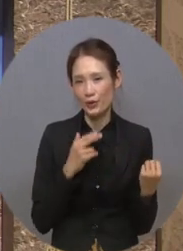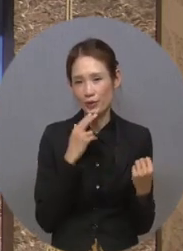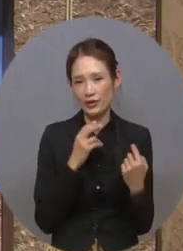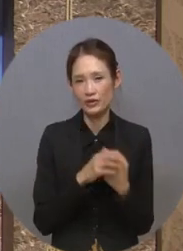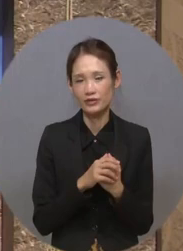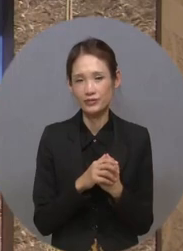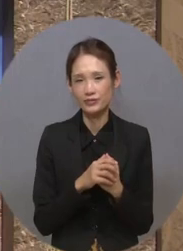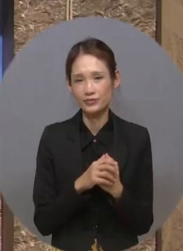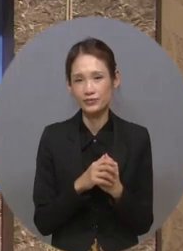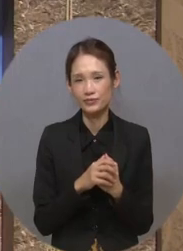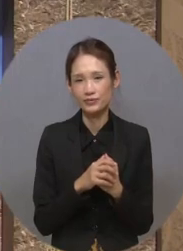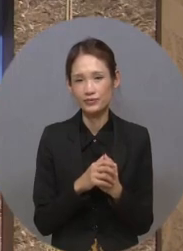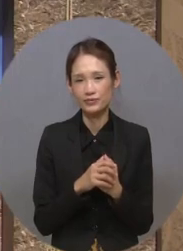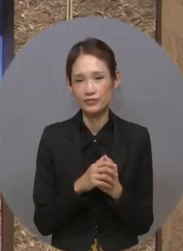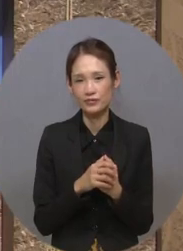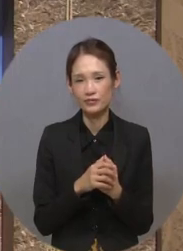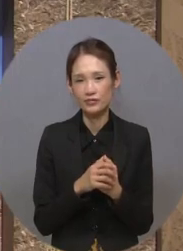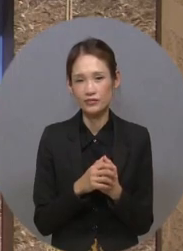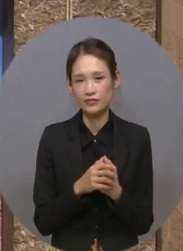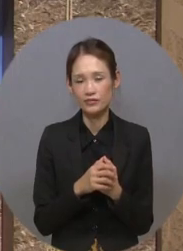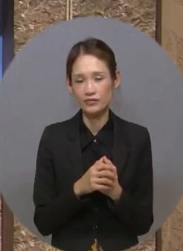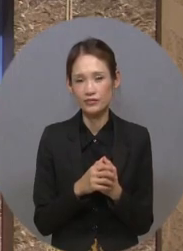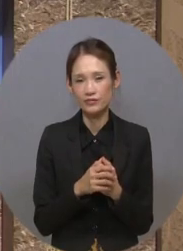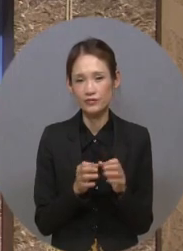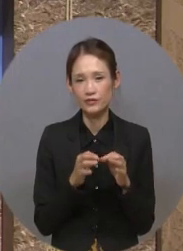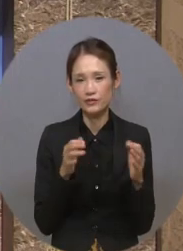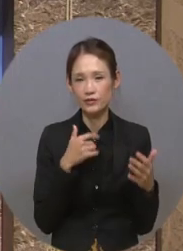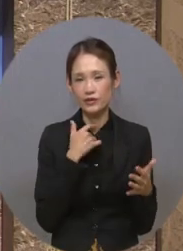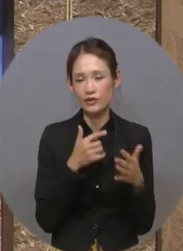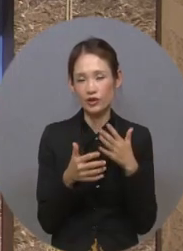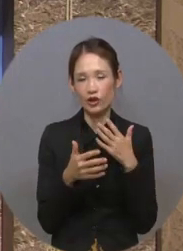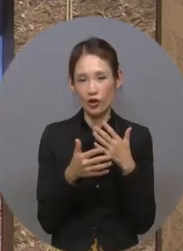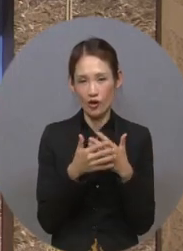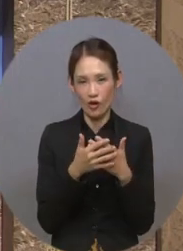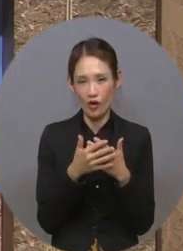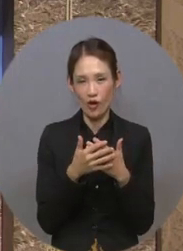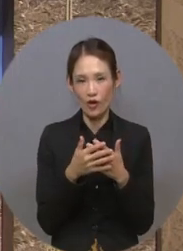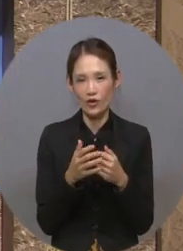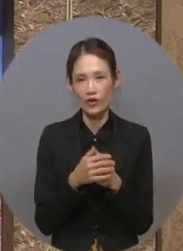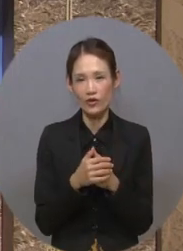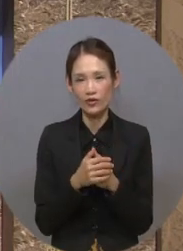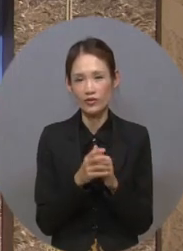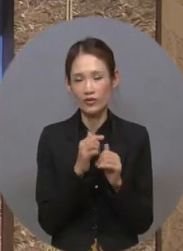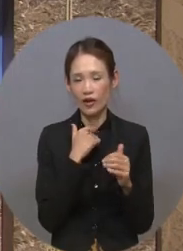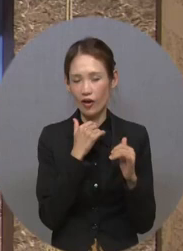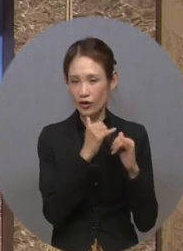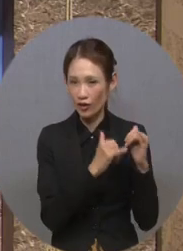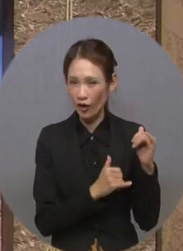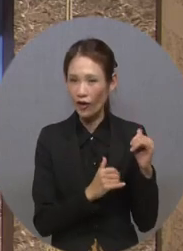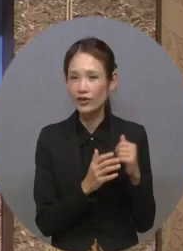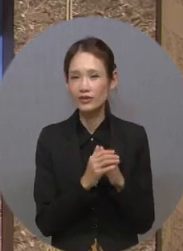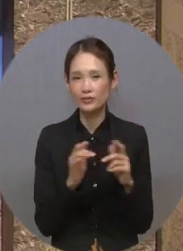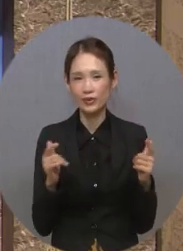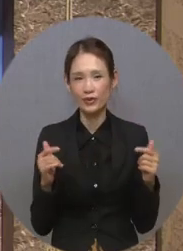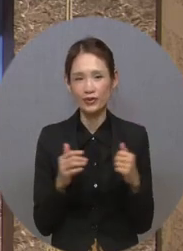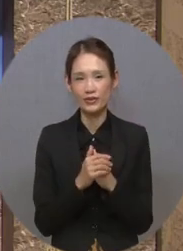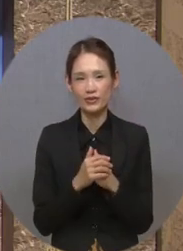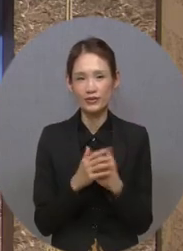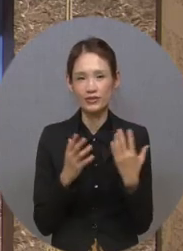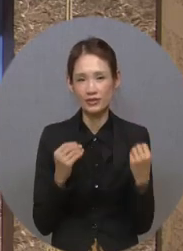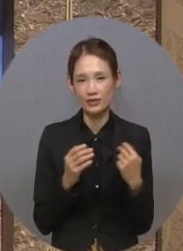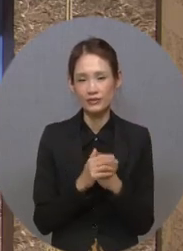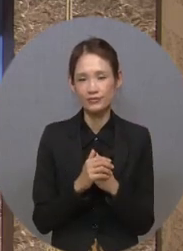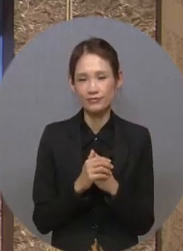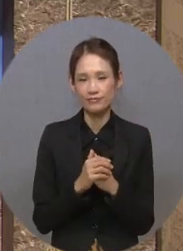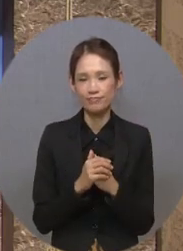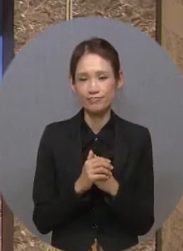몇 없는데, 삼선 의원으로서 또 그동안에 경력이나 또 경험들 많이 있으니까,